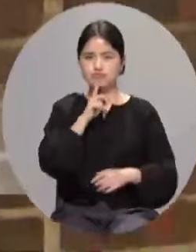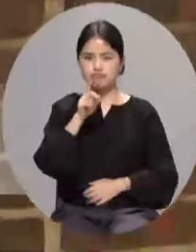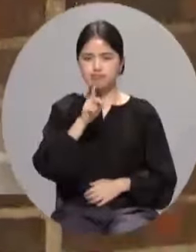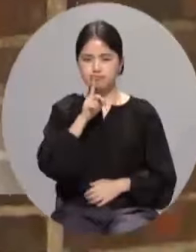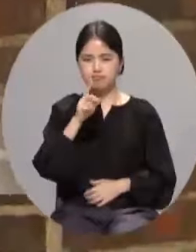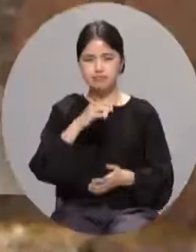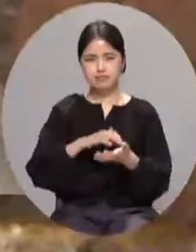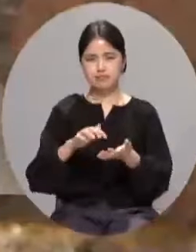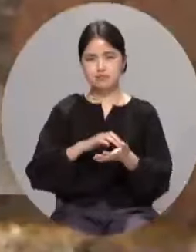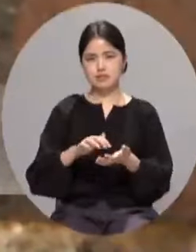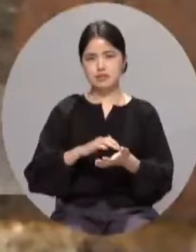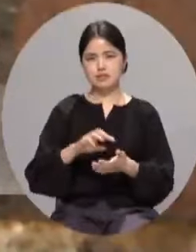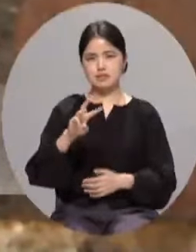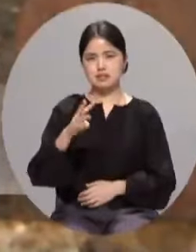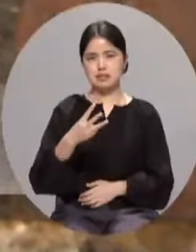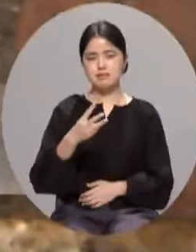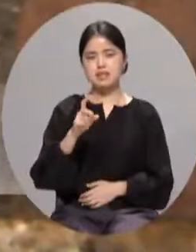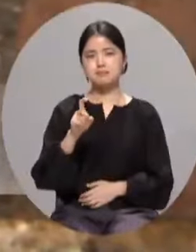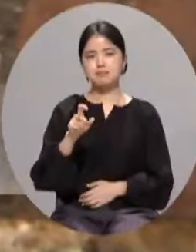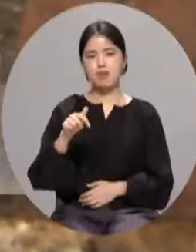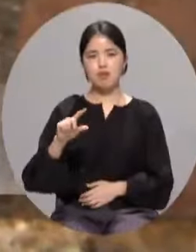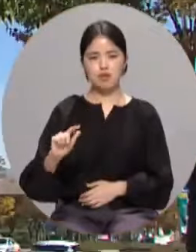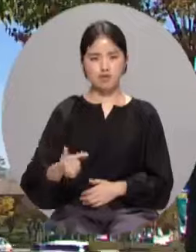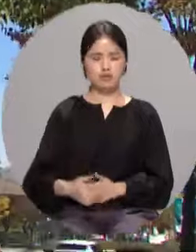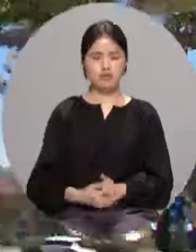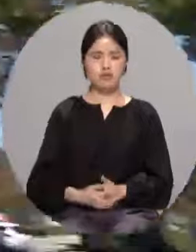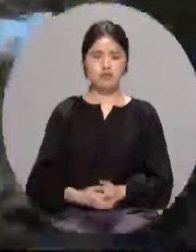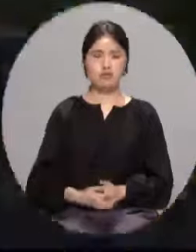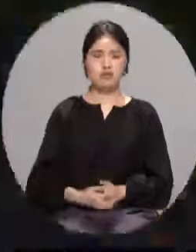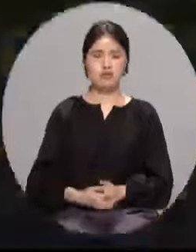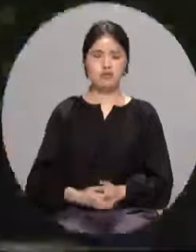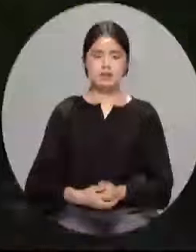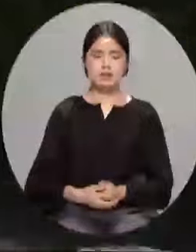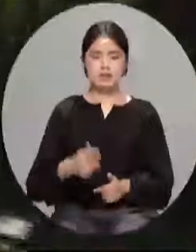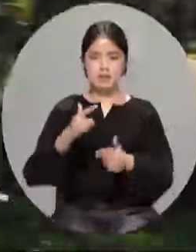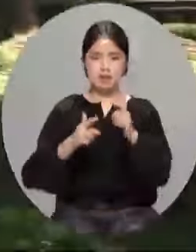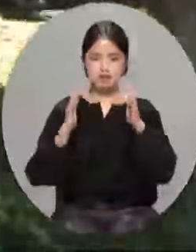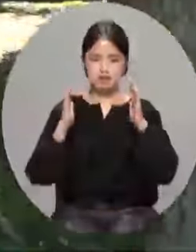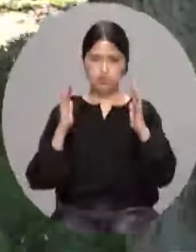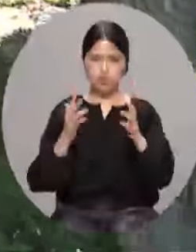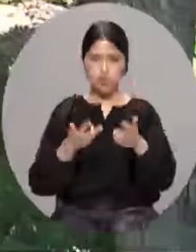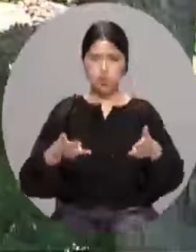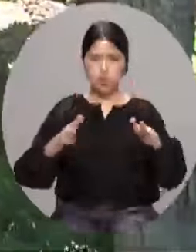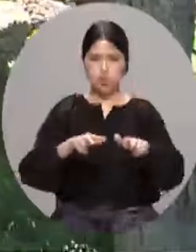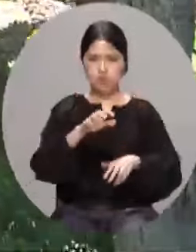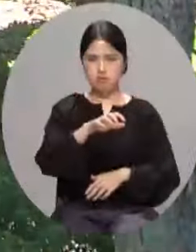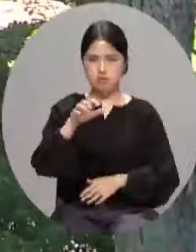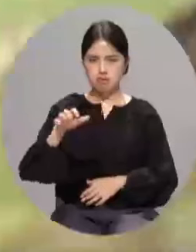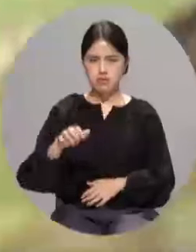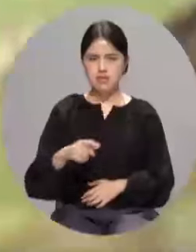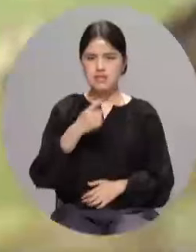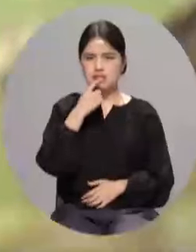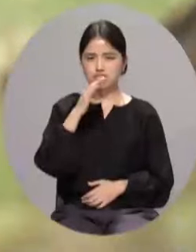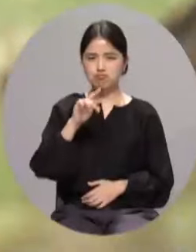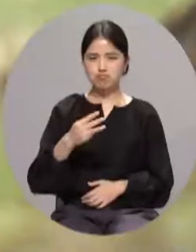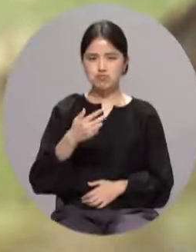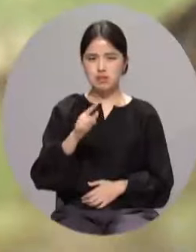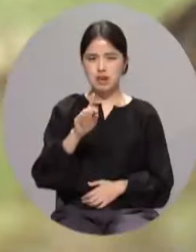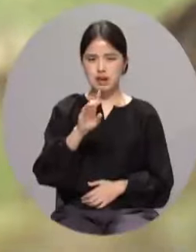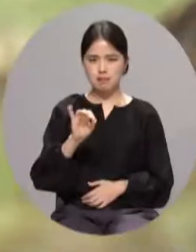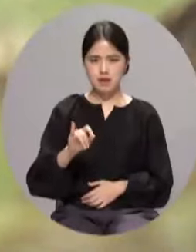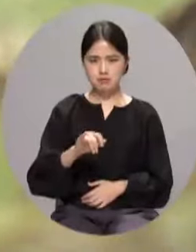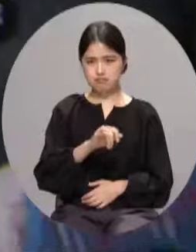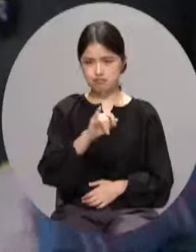관련 민원 건수만 310여 건에 달합니다. 가로수와 공원 곳곳에서 미국 흰불나방 유충이